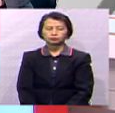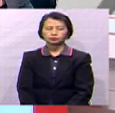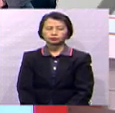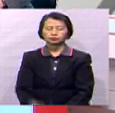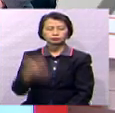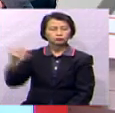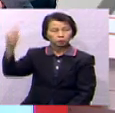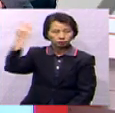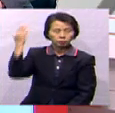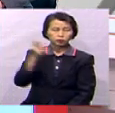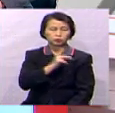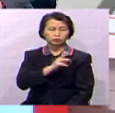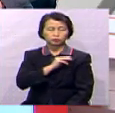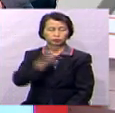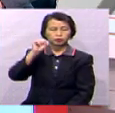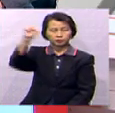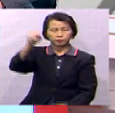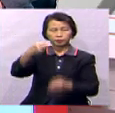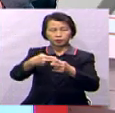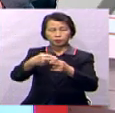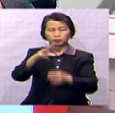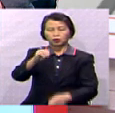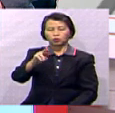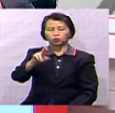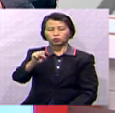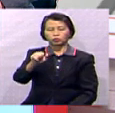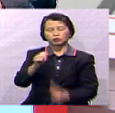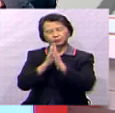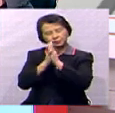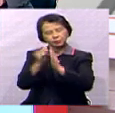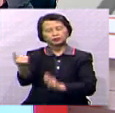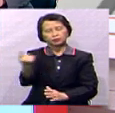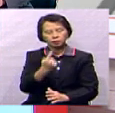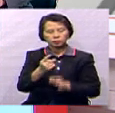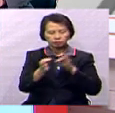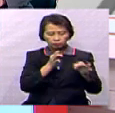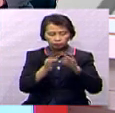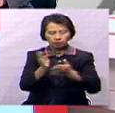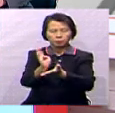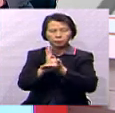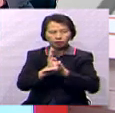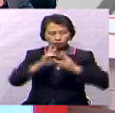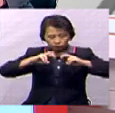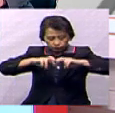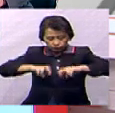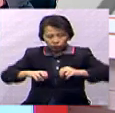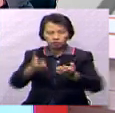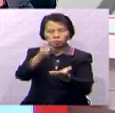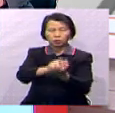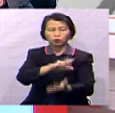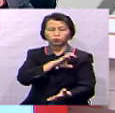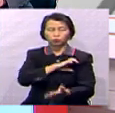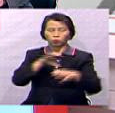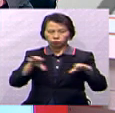Sementara itu, bekas Ketua Menteri Sabah Tan Sri Musa Aman dinasihatkan tampil segera memberi keterangan bagi membantu siasatan susulan laporan polis